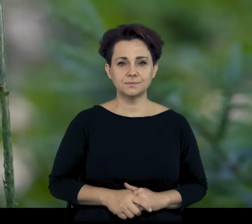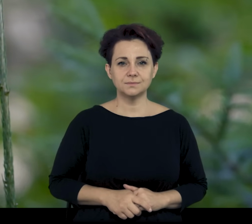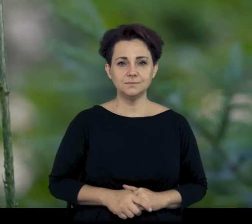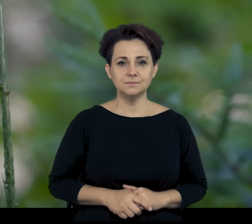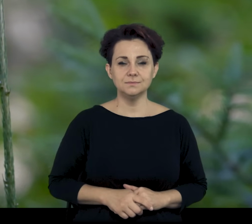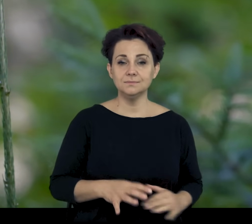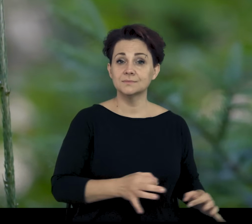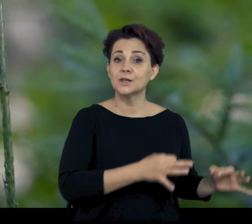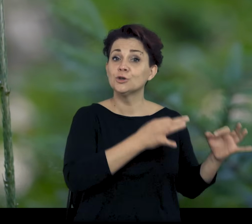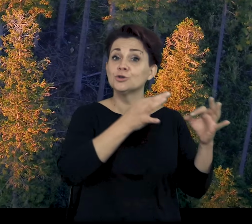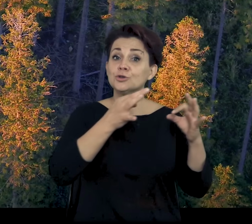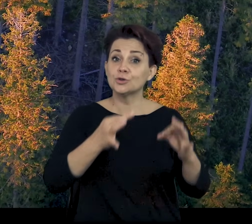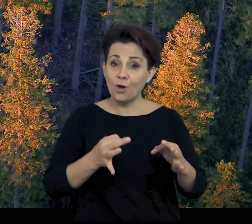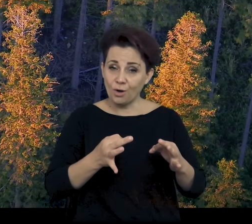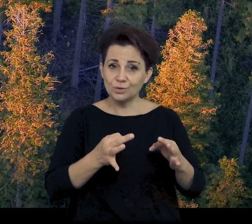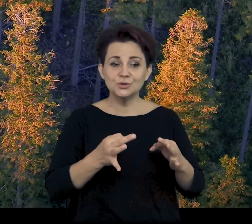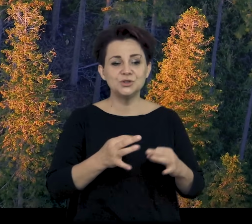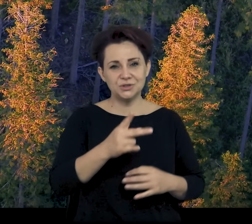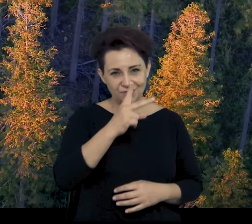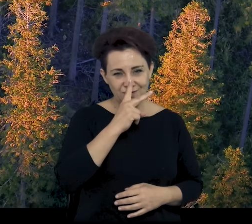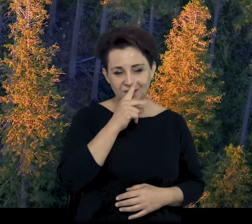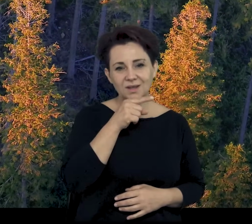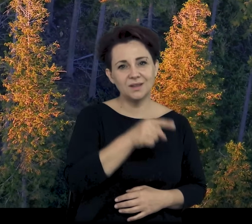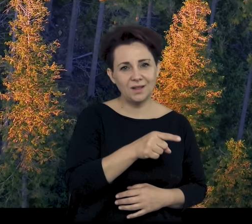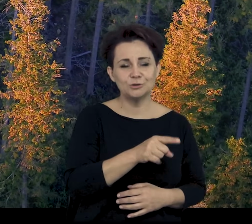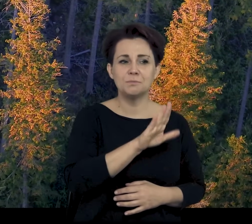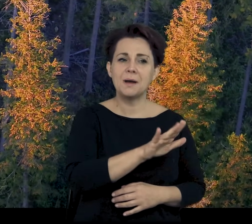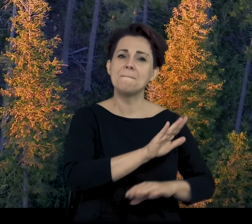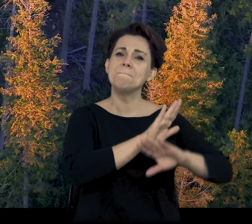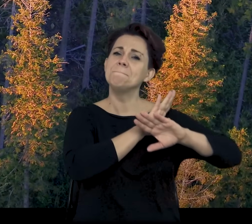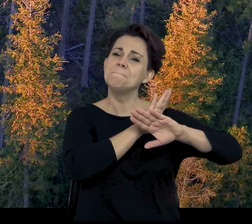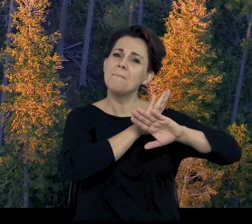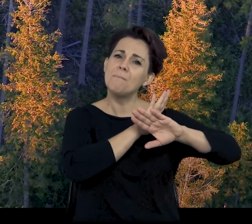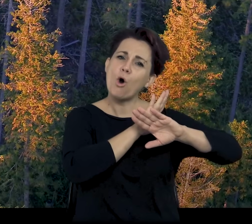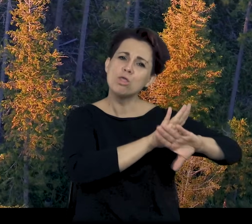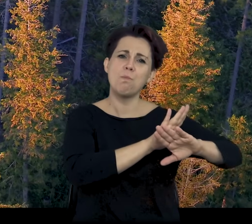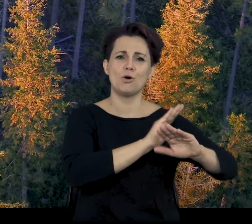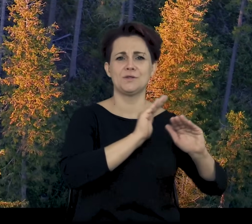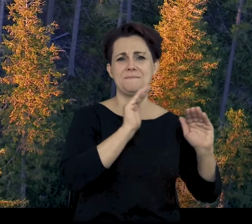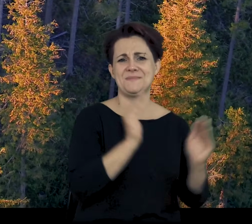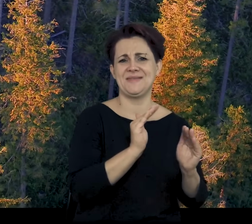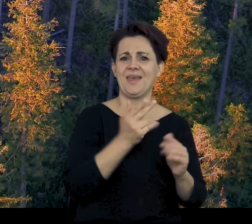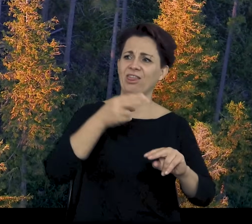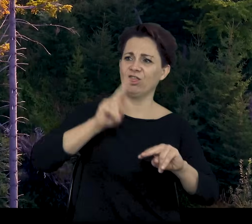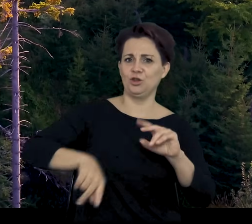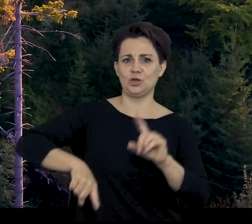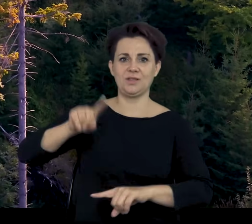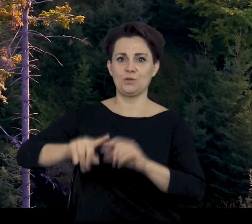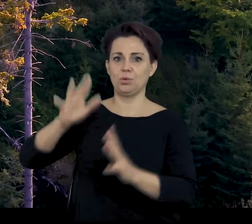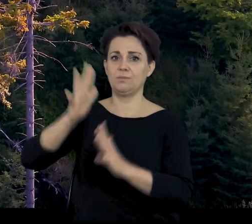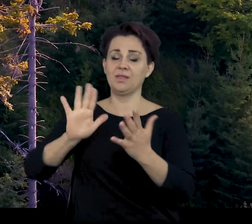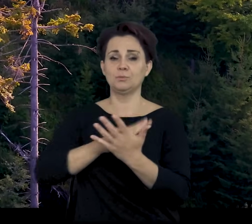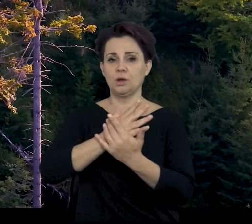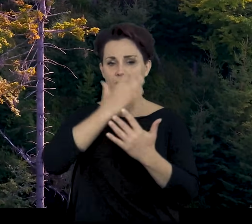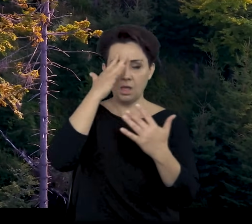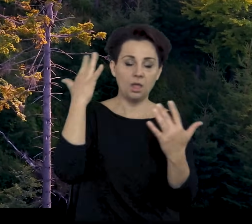Do dziś noszą to piętno i są znacznie mniej odporne niż lasy naturalne na gwałtowne zmiany